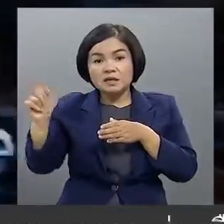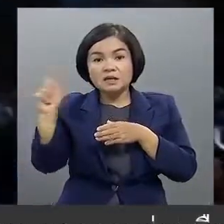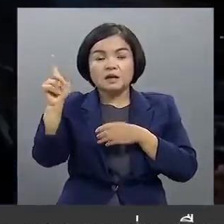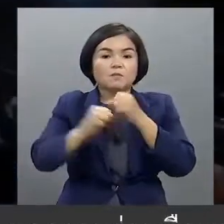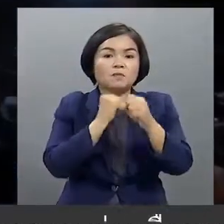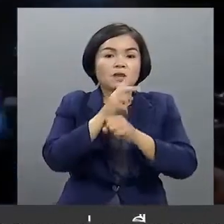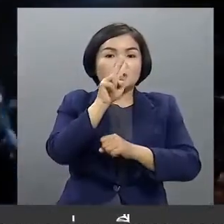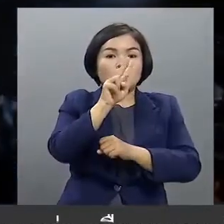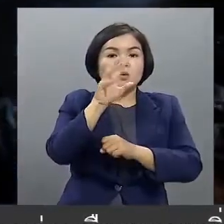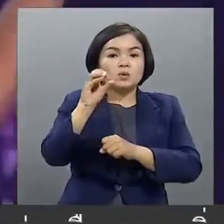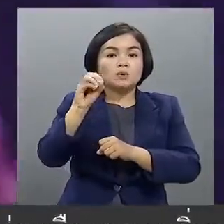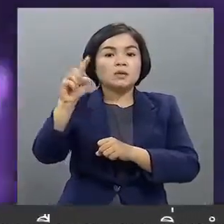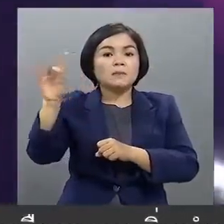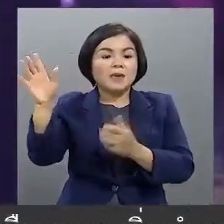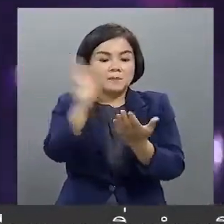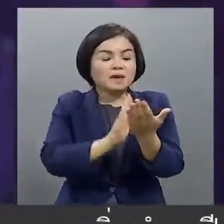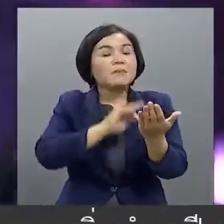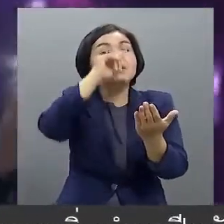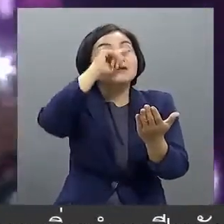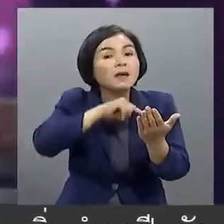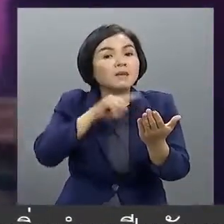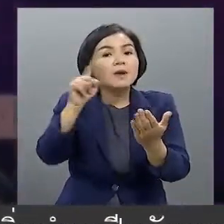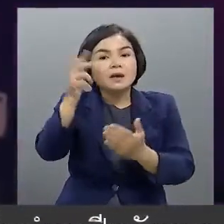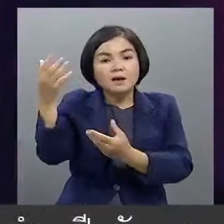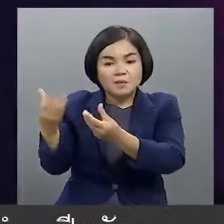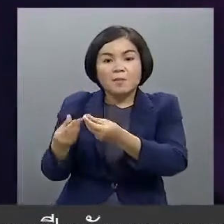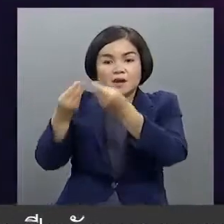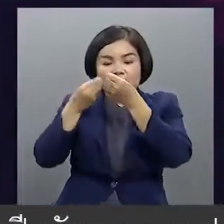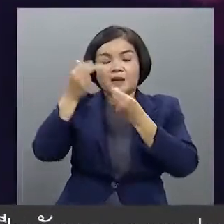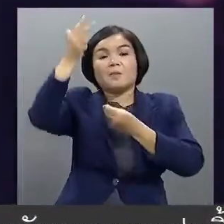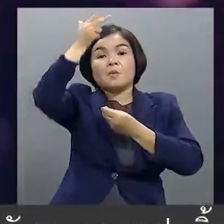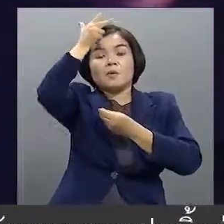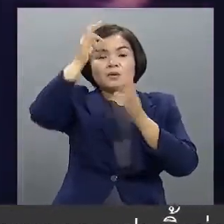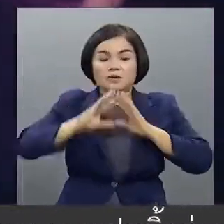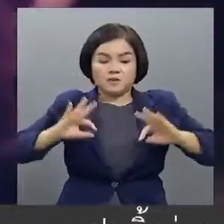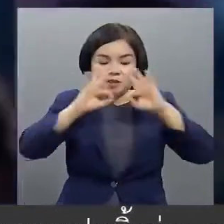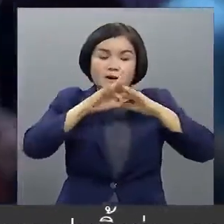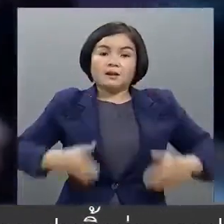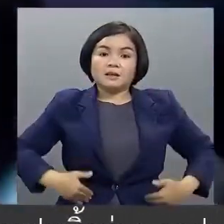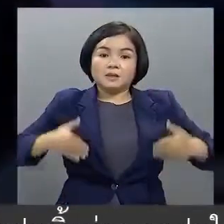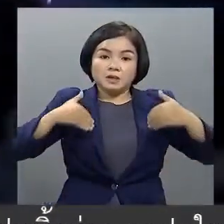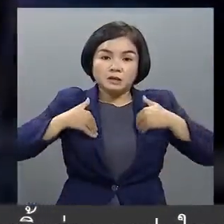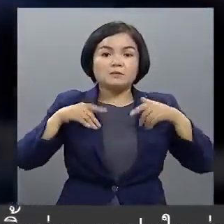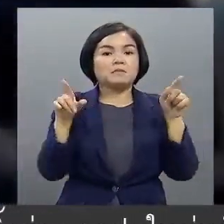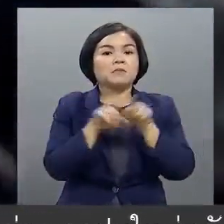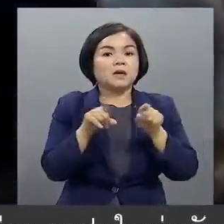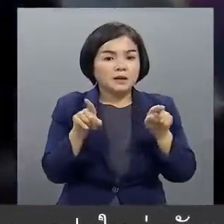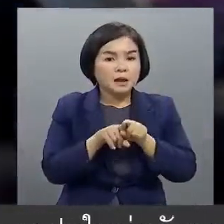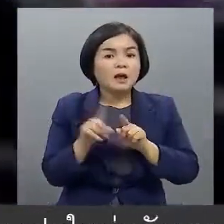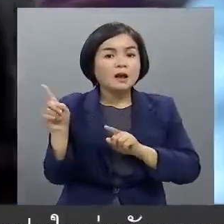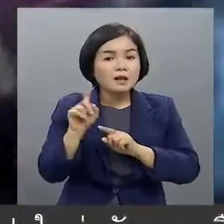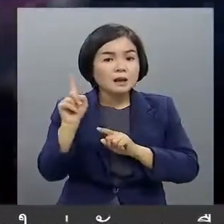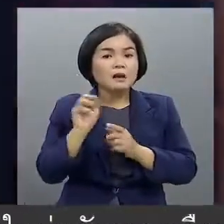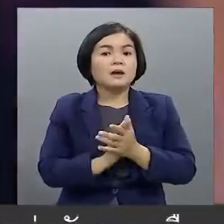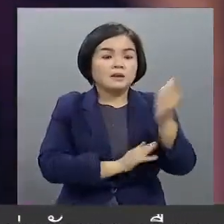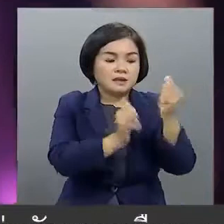ไทยนั่นเป็นปีที่เธอคว้ามงกุฎสูงสุดในชีวิตหากบนเวทีเดียวกันยังมีคนชนะอีกหนึ่งคนนั่